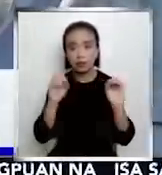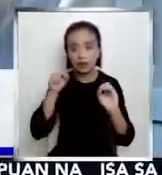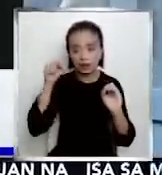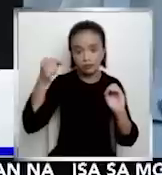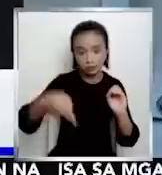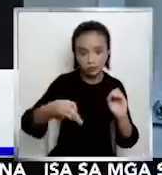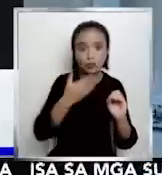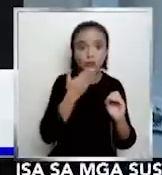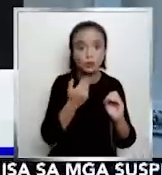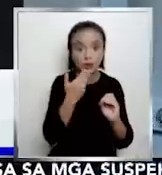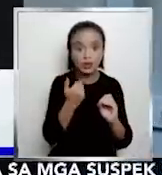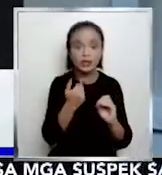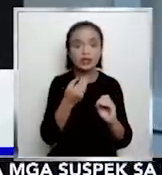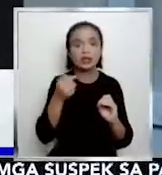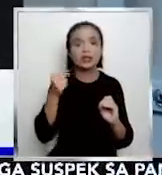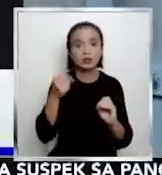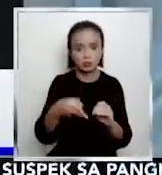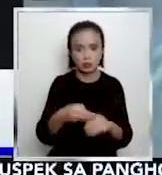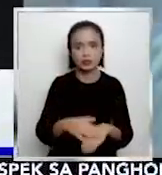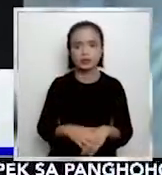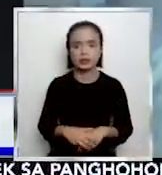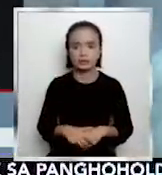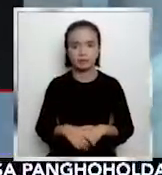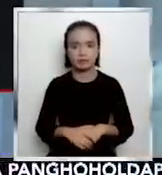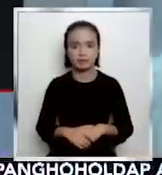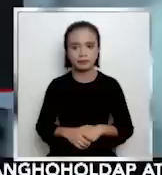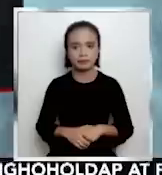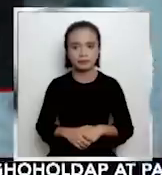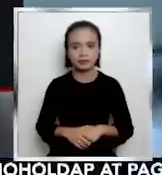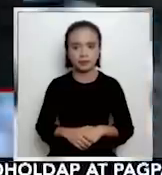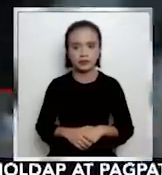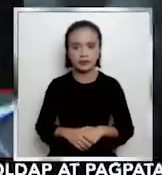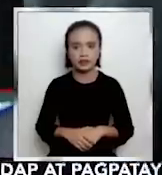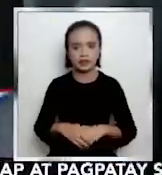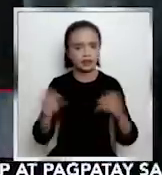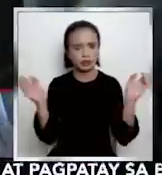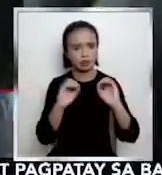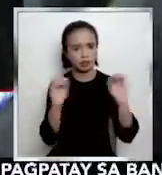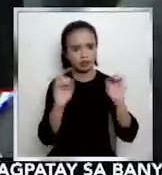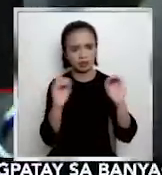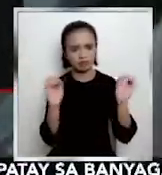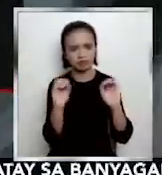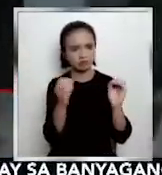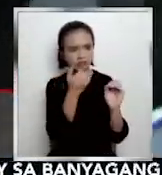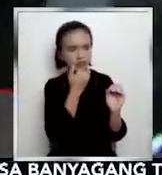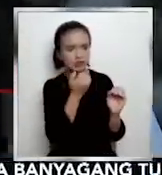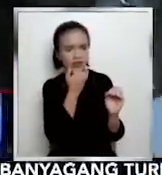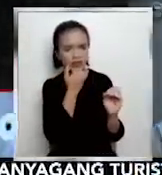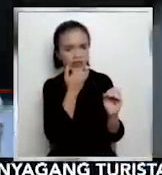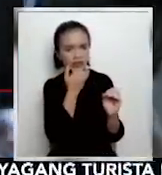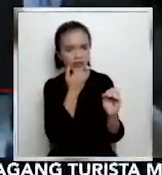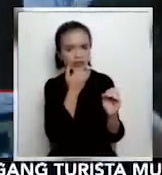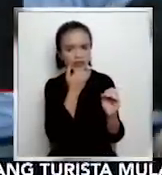nito. You can categorically say that there's nothing regular about the importation. There is nothing regular.